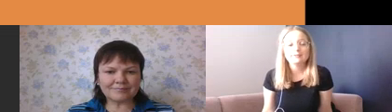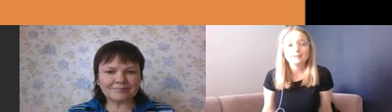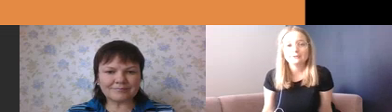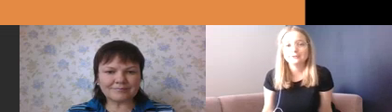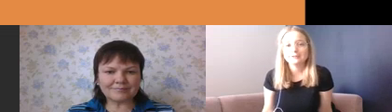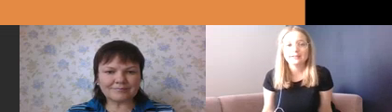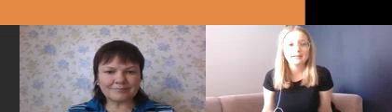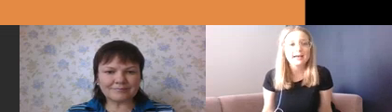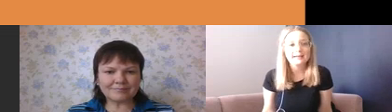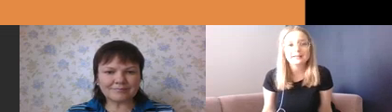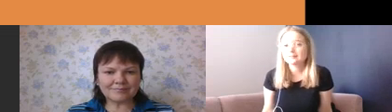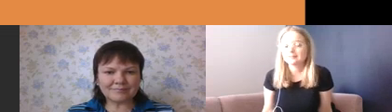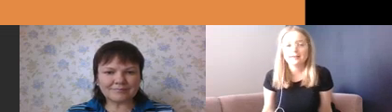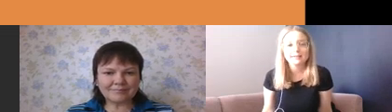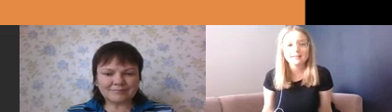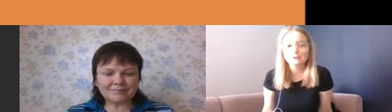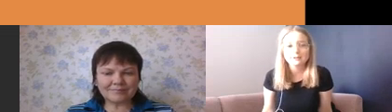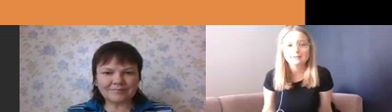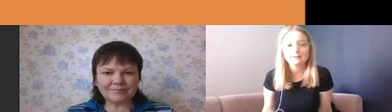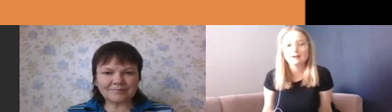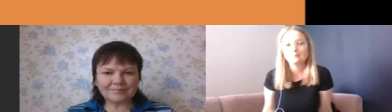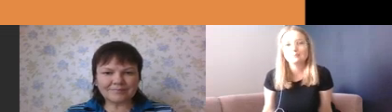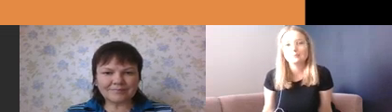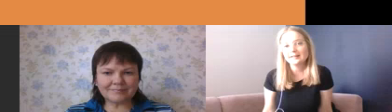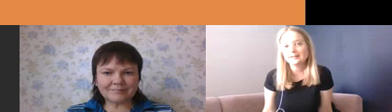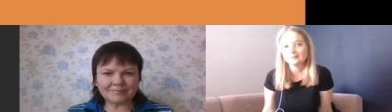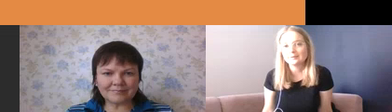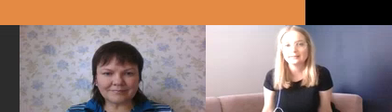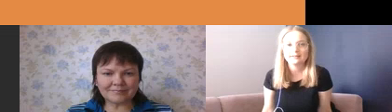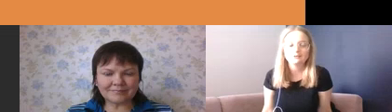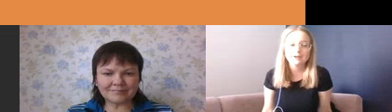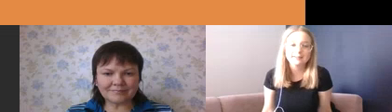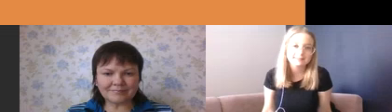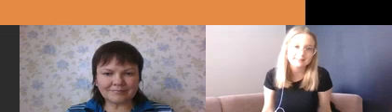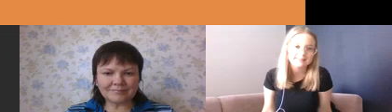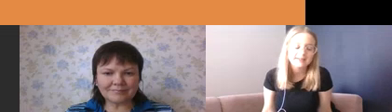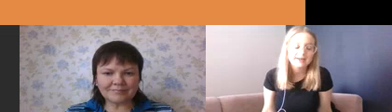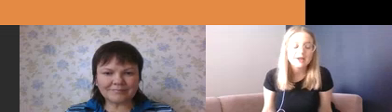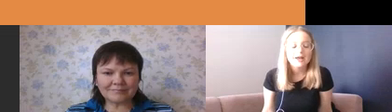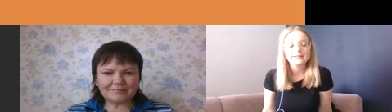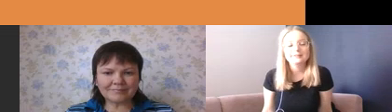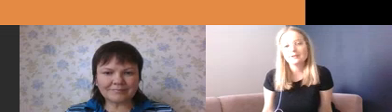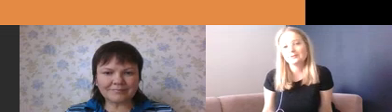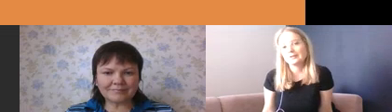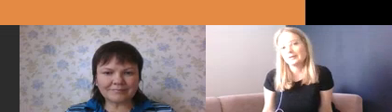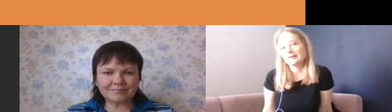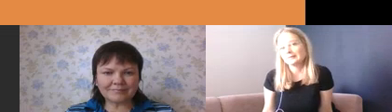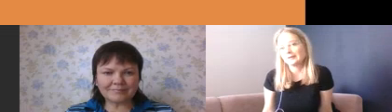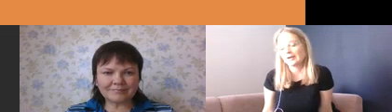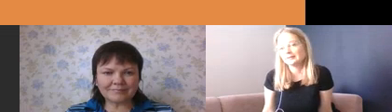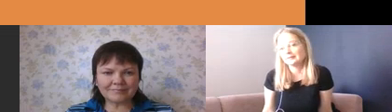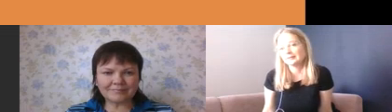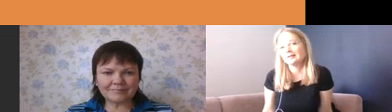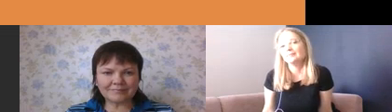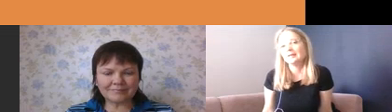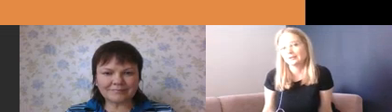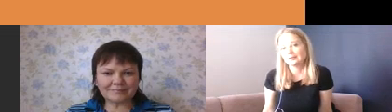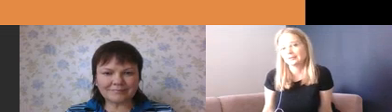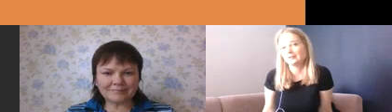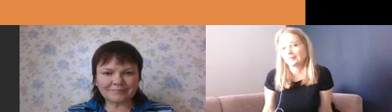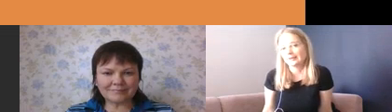oma tulevikus karjääris selgus saada, edasi mõelda, toetada neid. Ja samas mulle meeldib ka